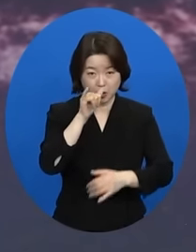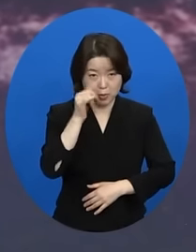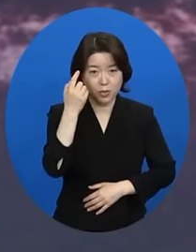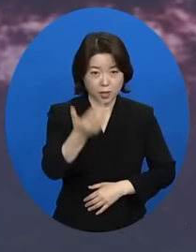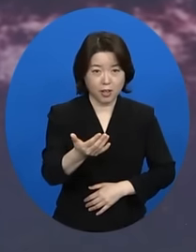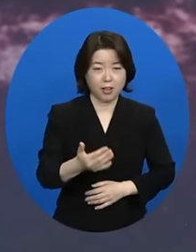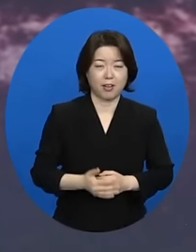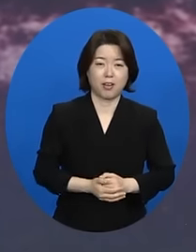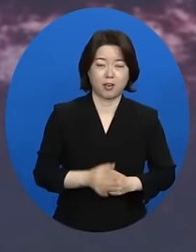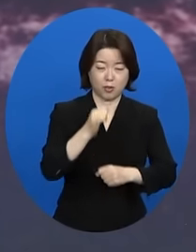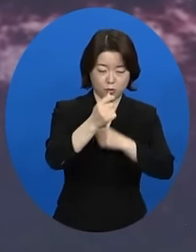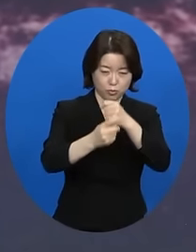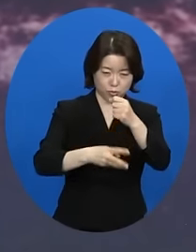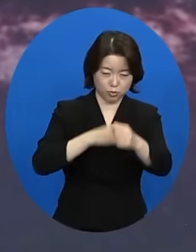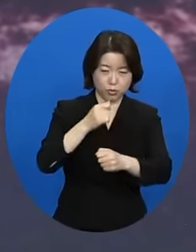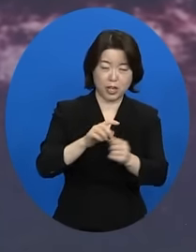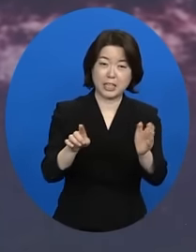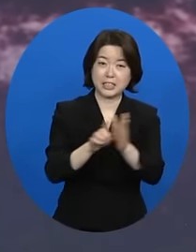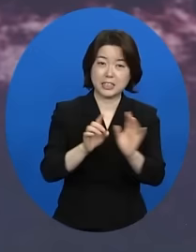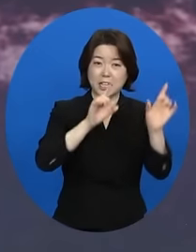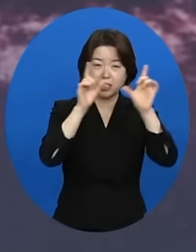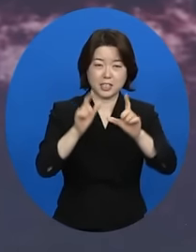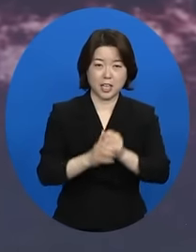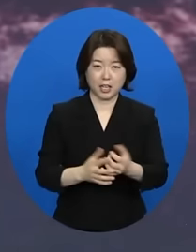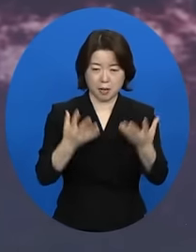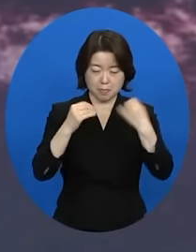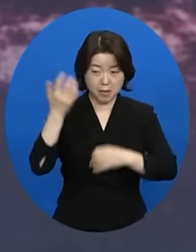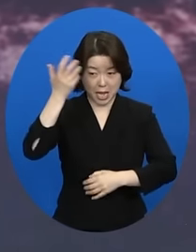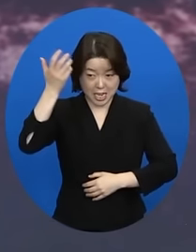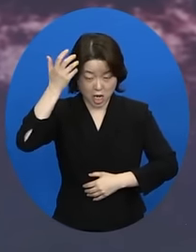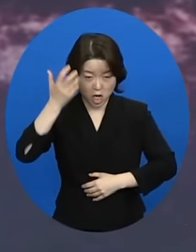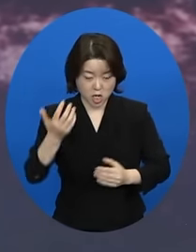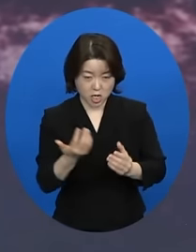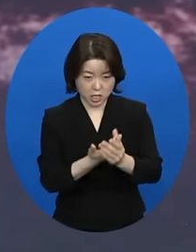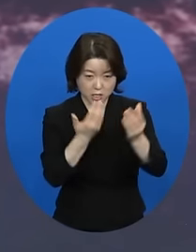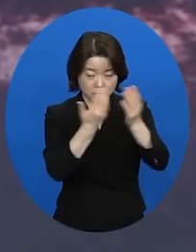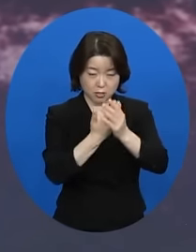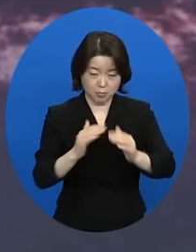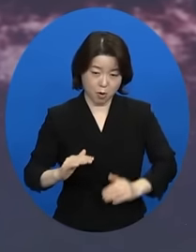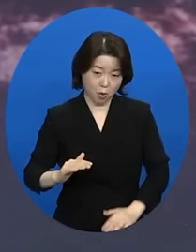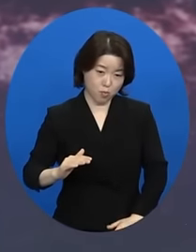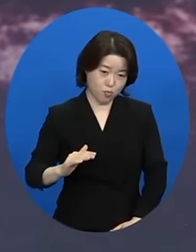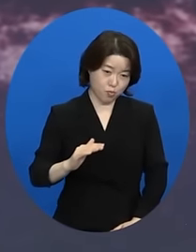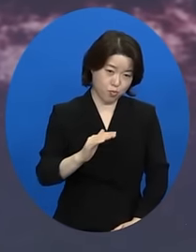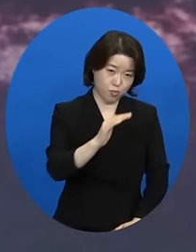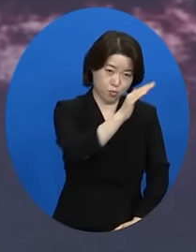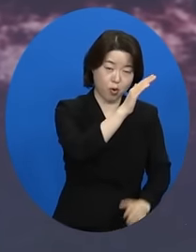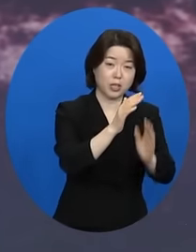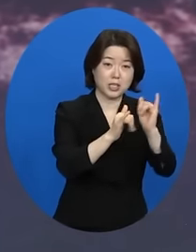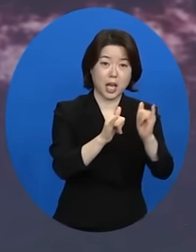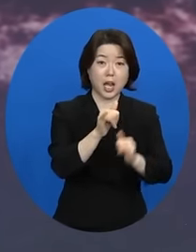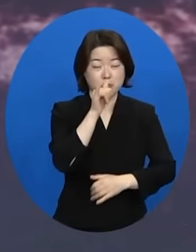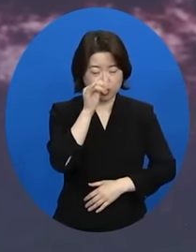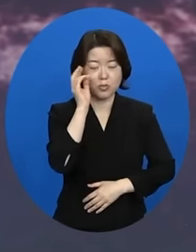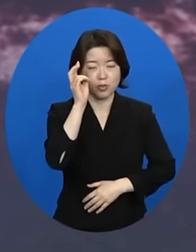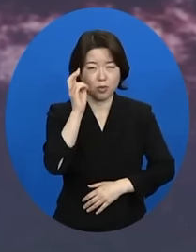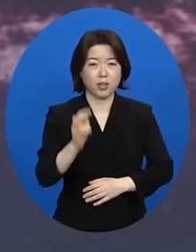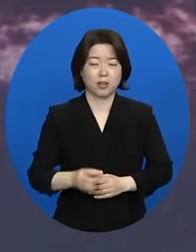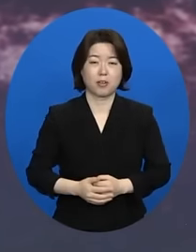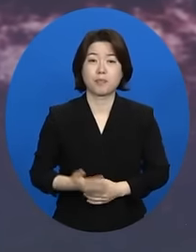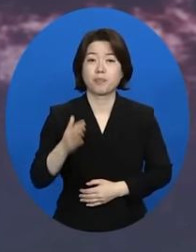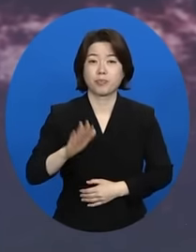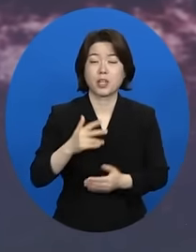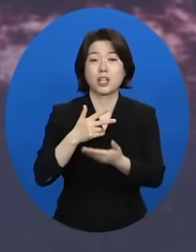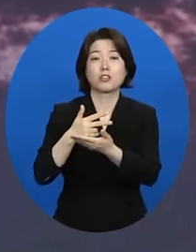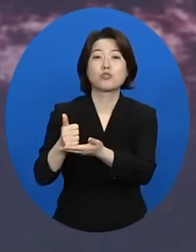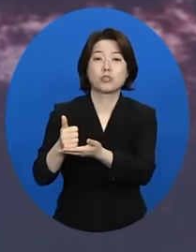통해서 많은 영적인 진보와 성장을 이루신 분들이 분명히 계실 겁니다. 그런데